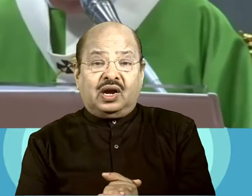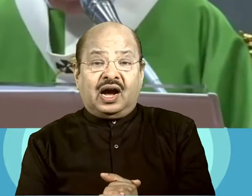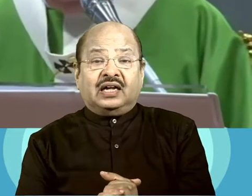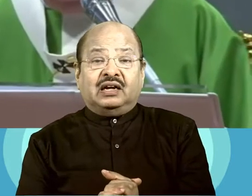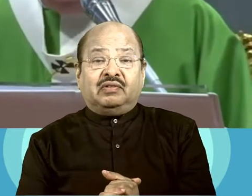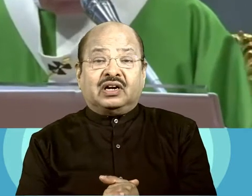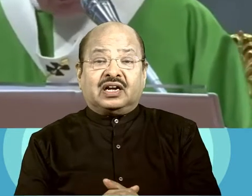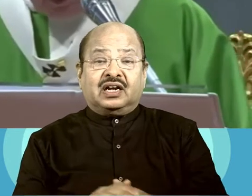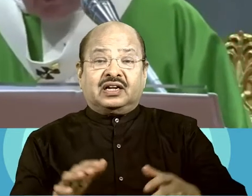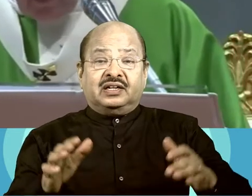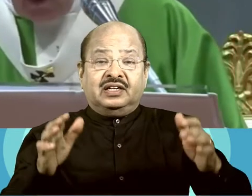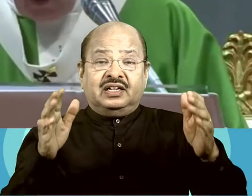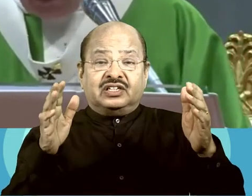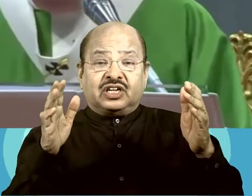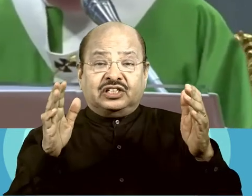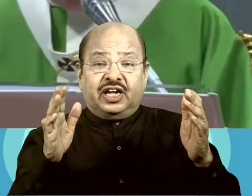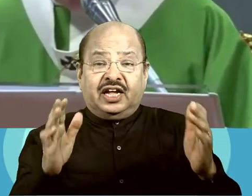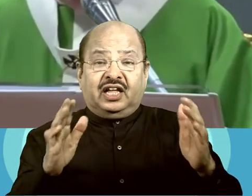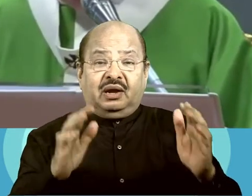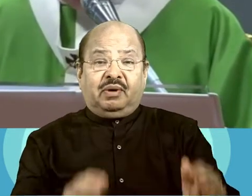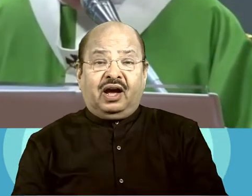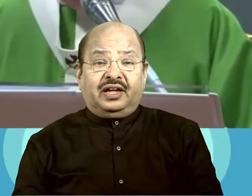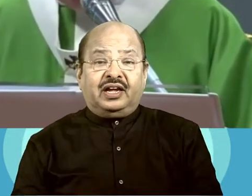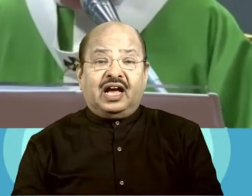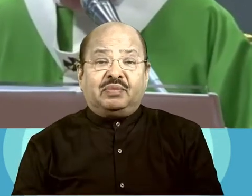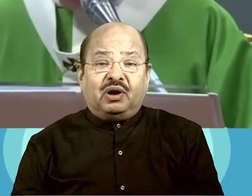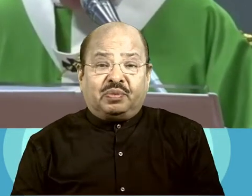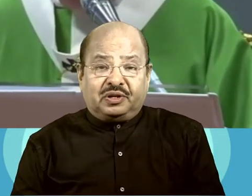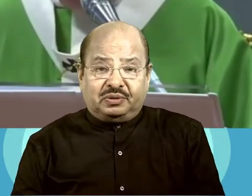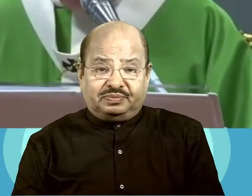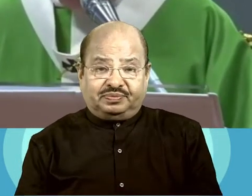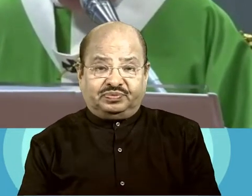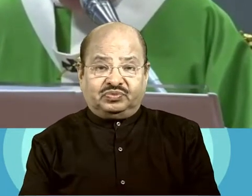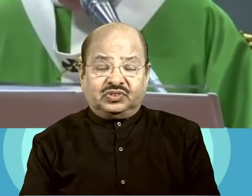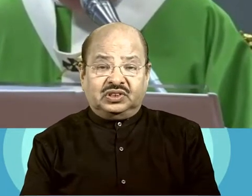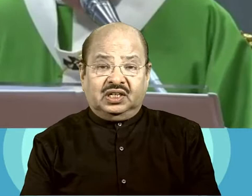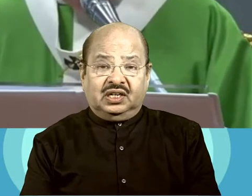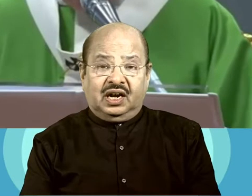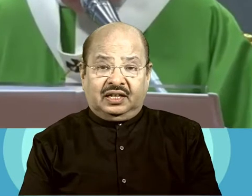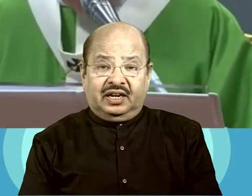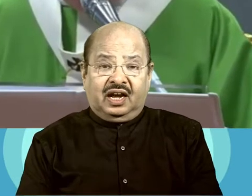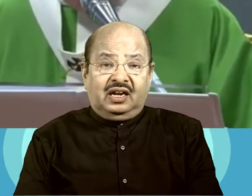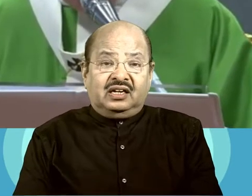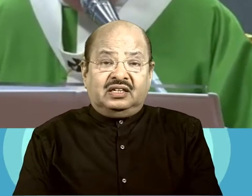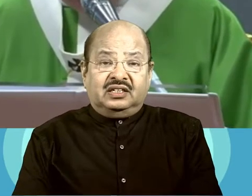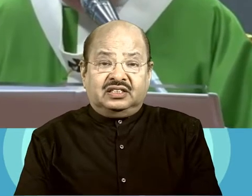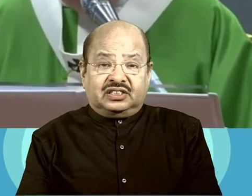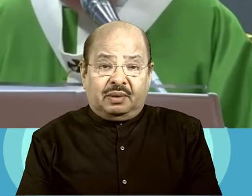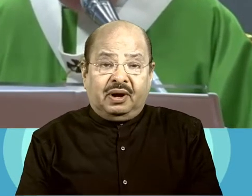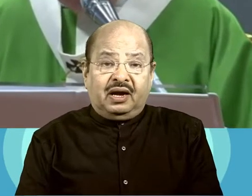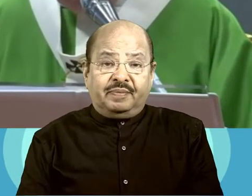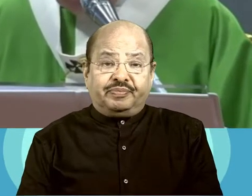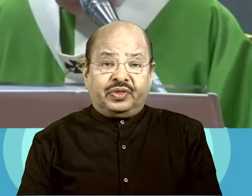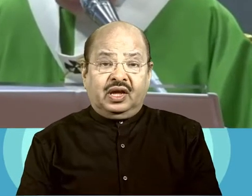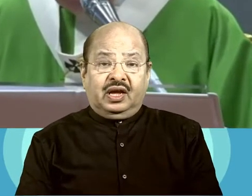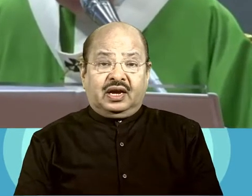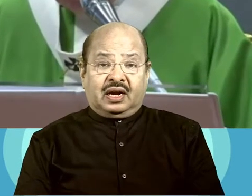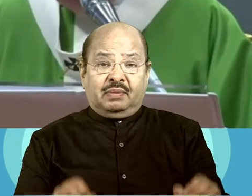അവതരിപ്പിക്കപ്പെടുമ്പോൾ അതവർക്ക് സചേതനമായി അനുഭവപ്പെടുന്നു. അതിനാൽ സഭ